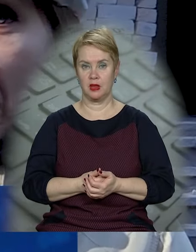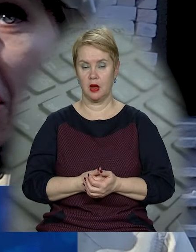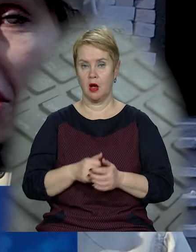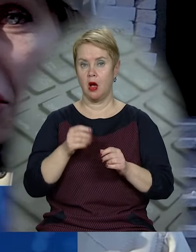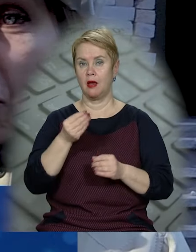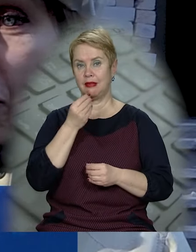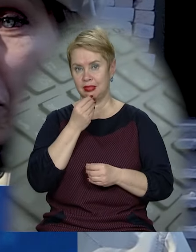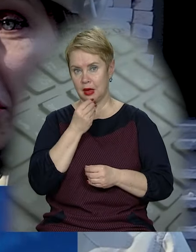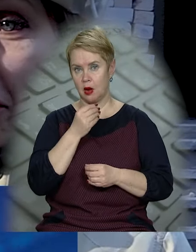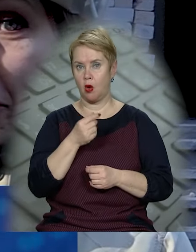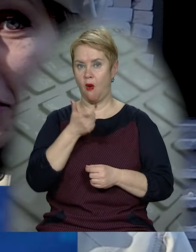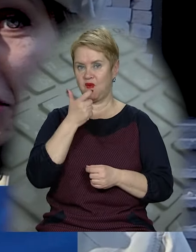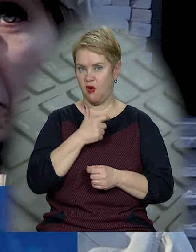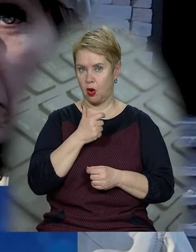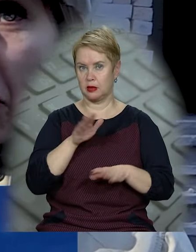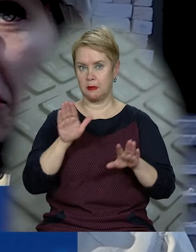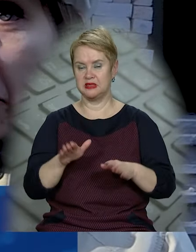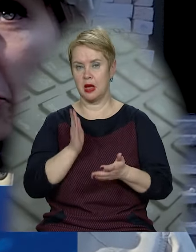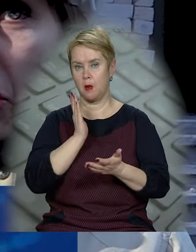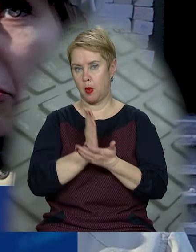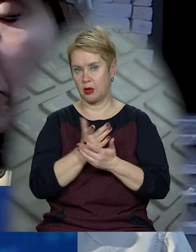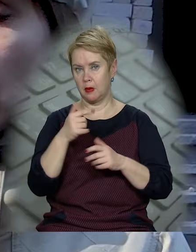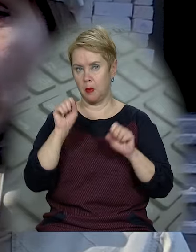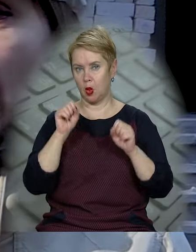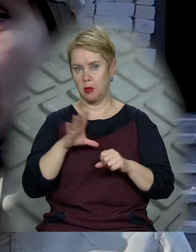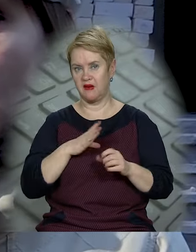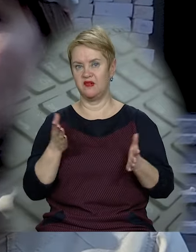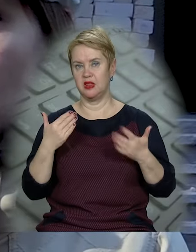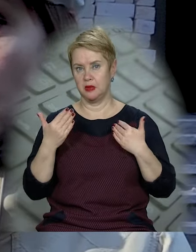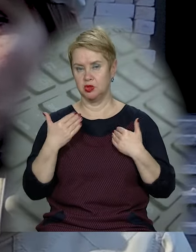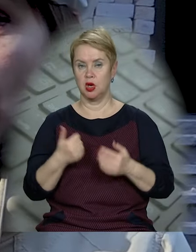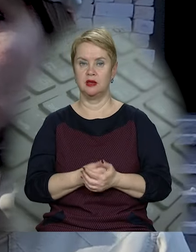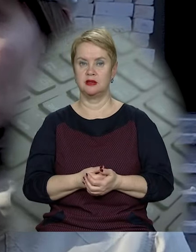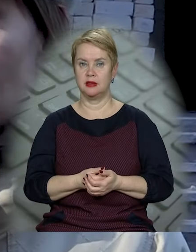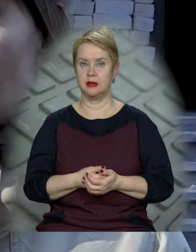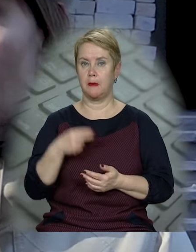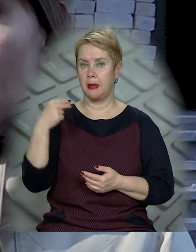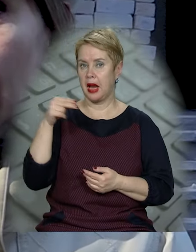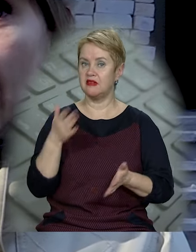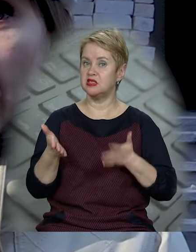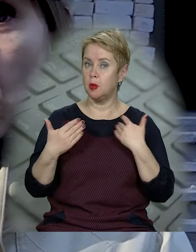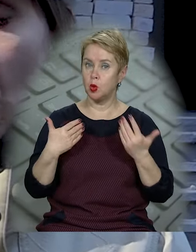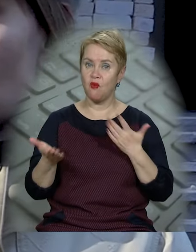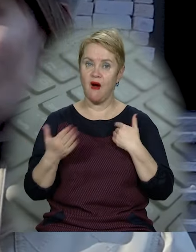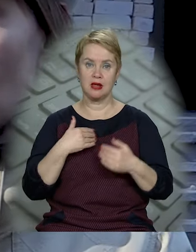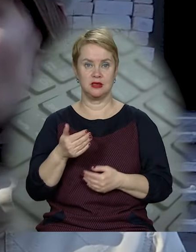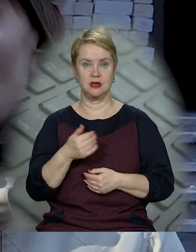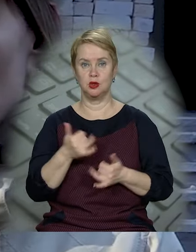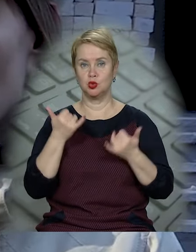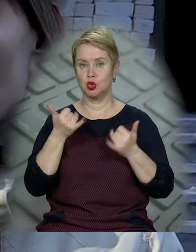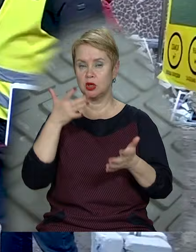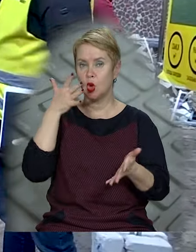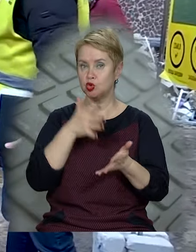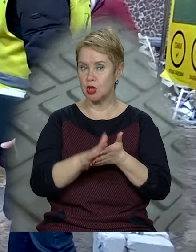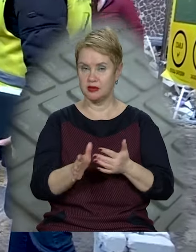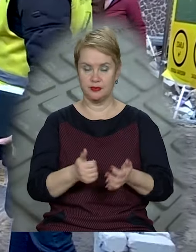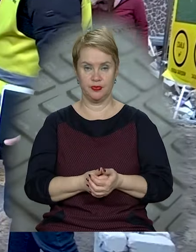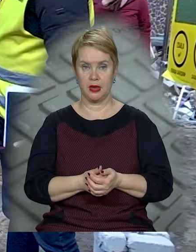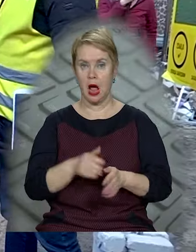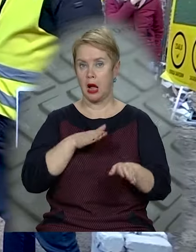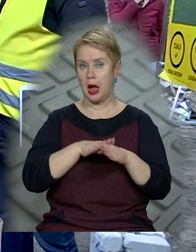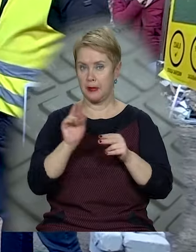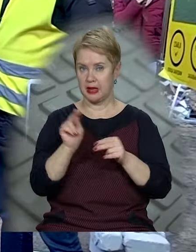комфортні їдальні, комфортне місце перебування, де вони могли б відпочивати на перерві, спілкуватися, і сучасне оснащення школи.